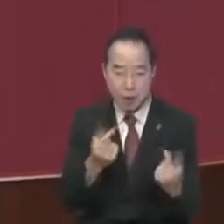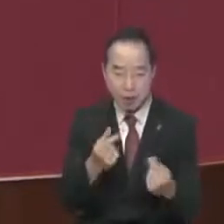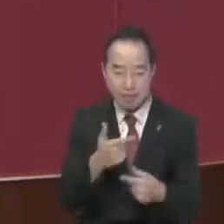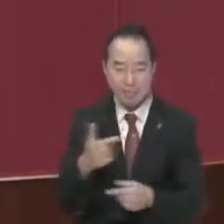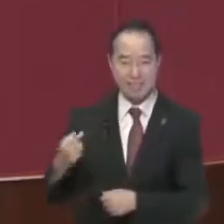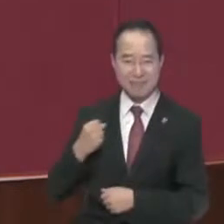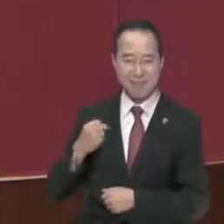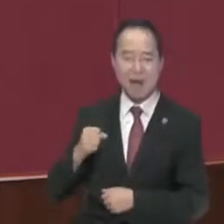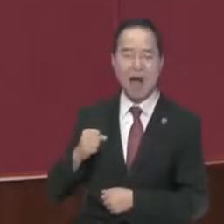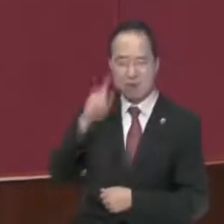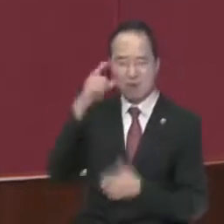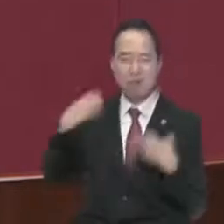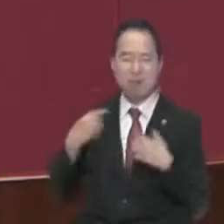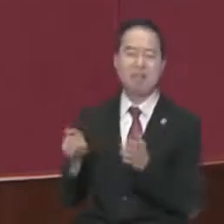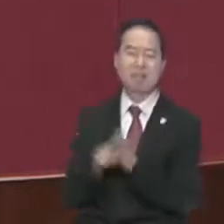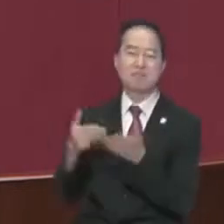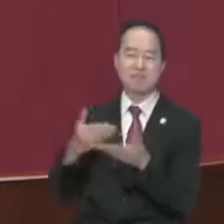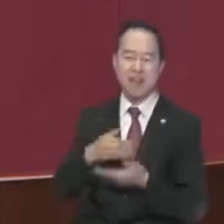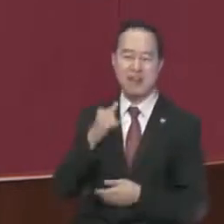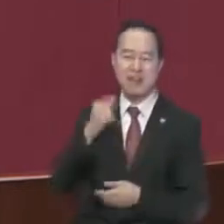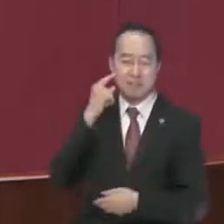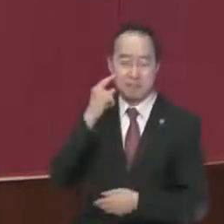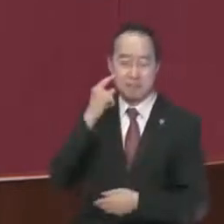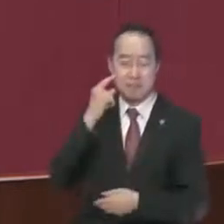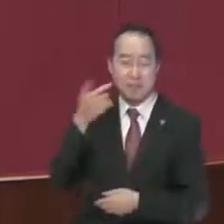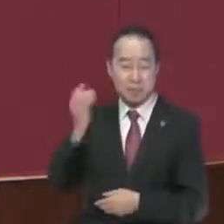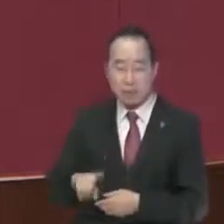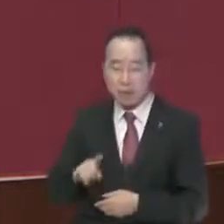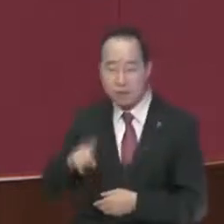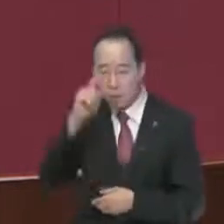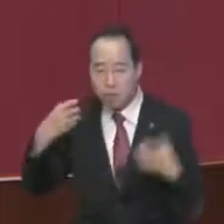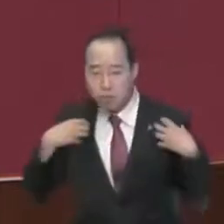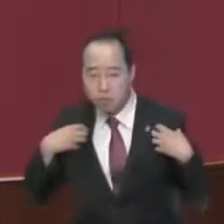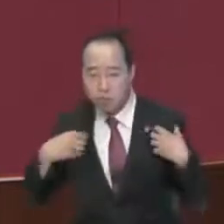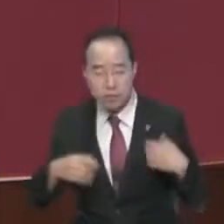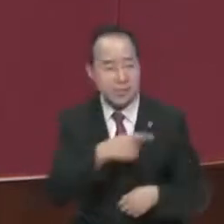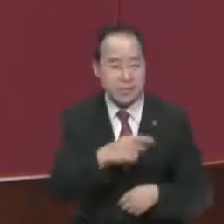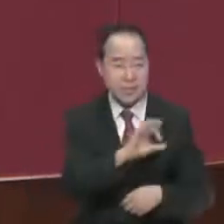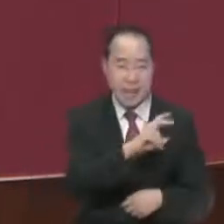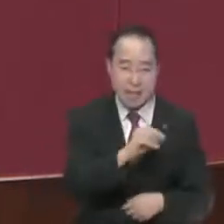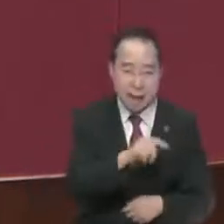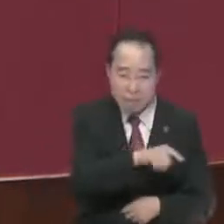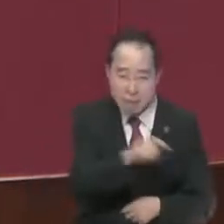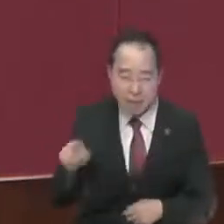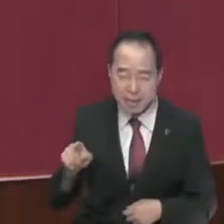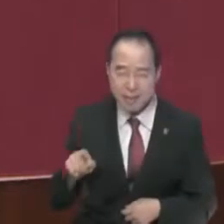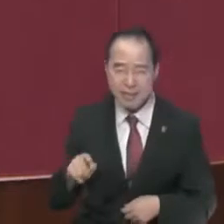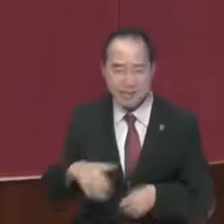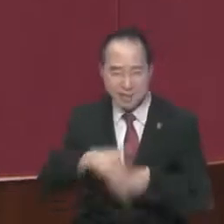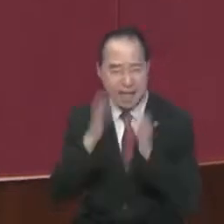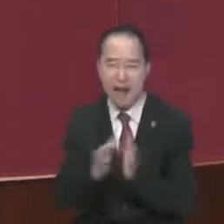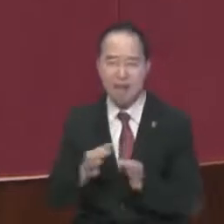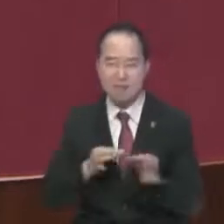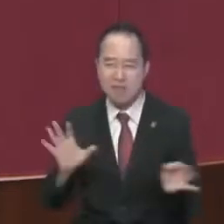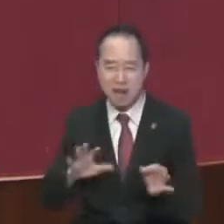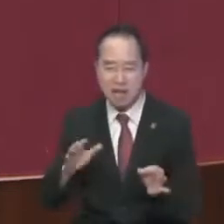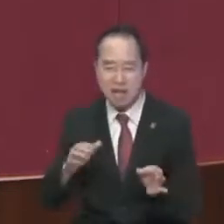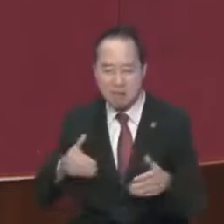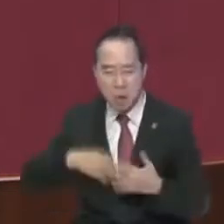되었습니다. 그러나 정부 여당과 제1야당은 입을 모아서 이번에는 선별해야 한다고 이야기합니다. 아마도